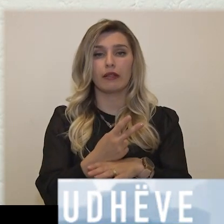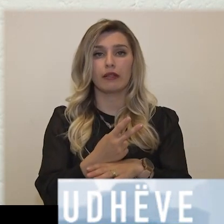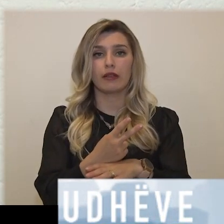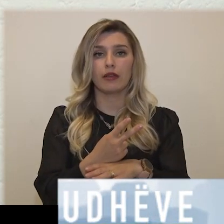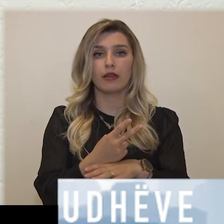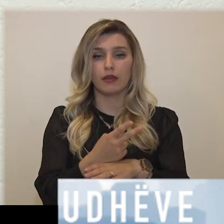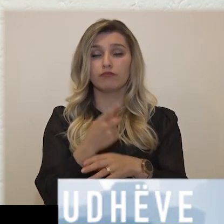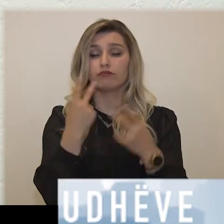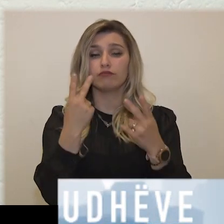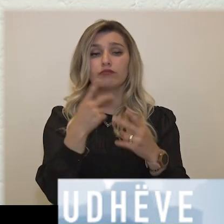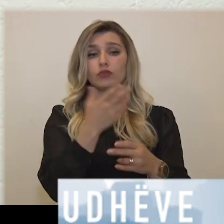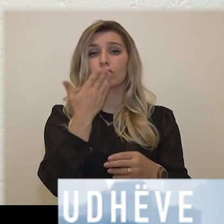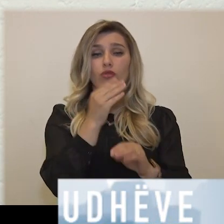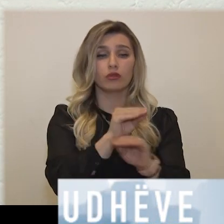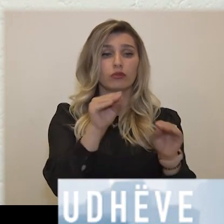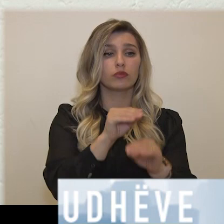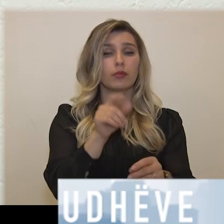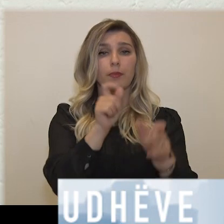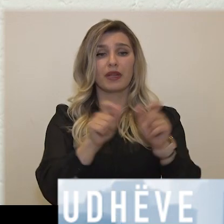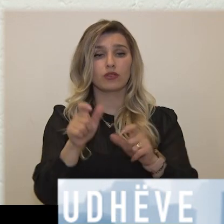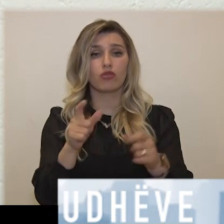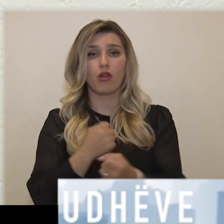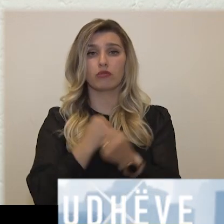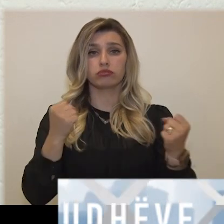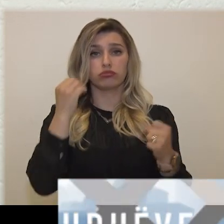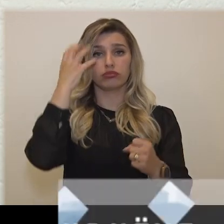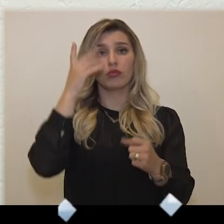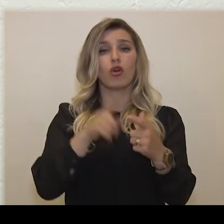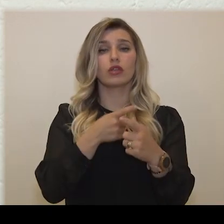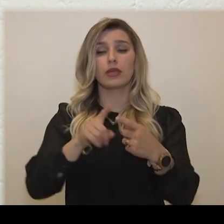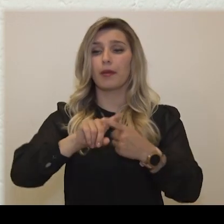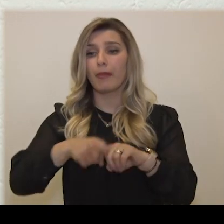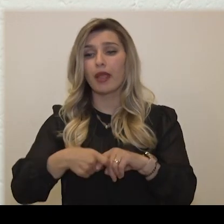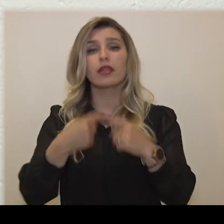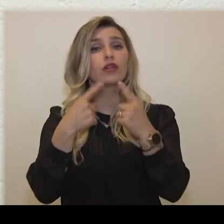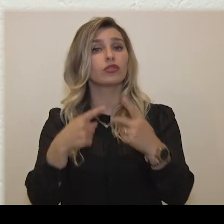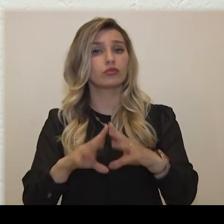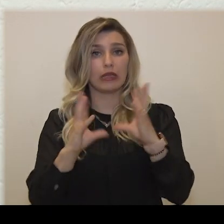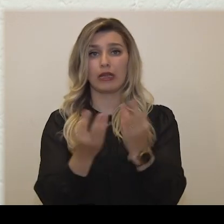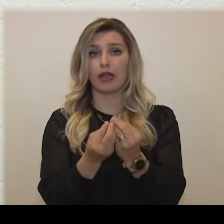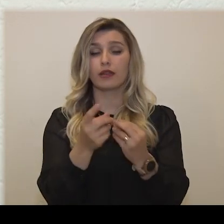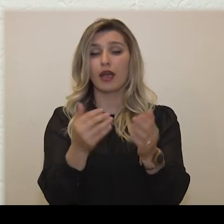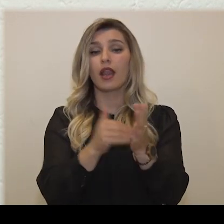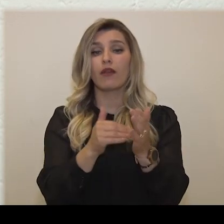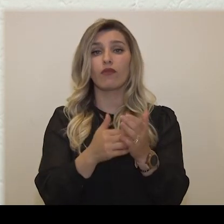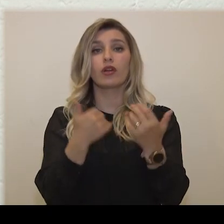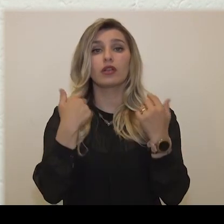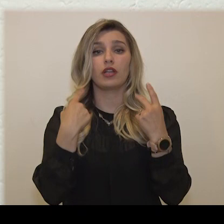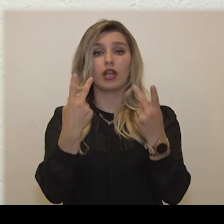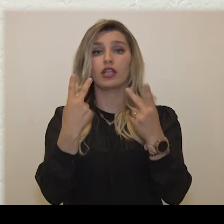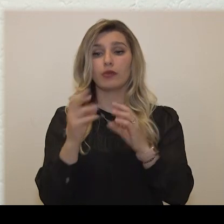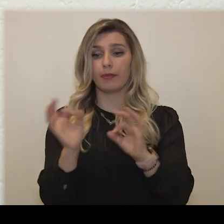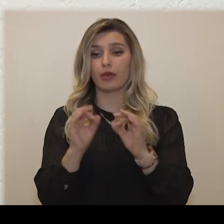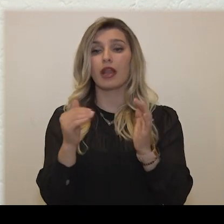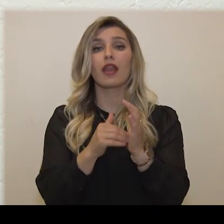në kapacitete humane, qoftë në infrastrukturë, në mënyrë që të sigurohemi që ajo se çfarë u komunikohet dhe